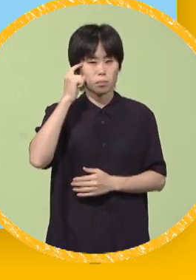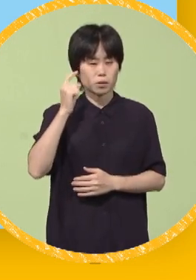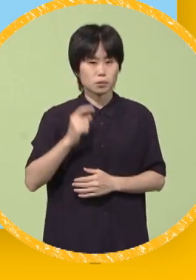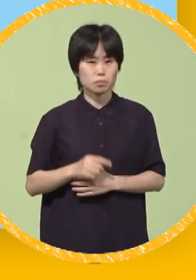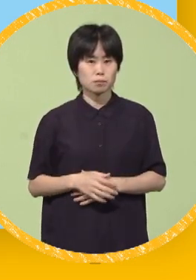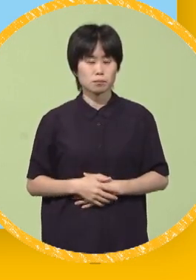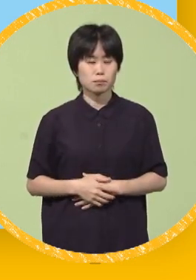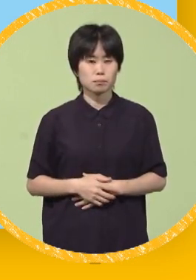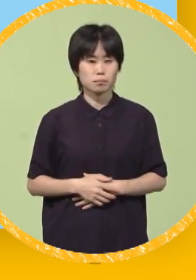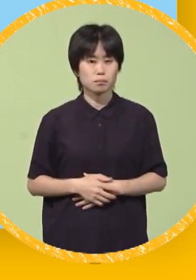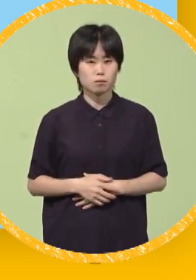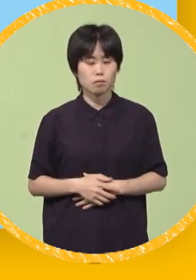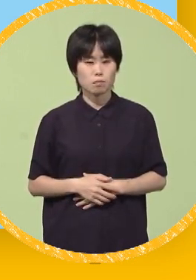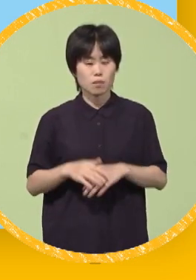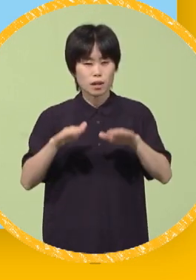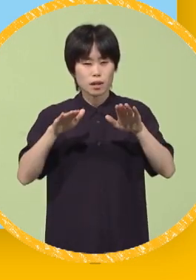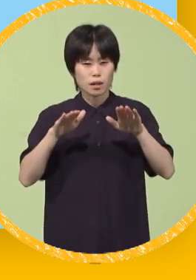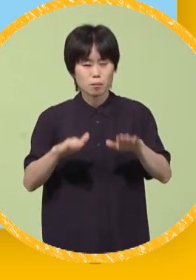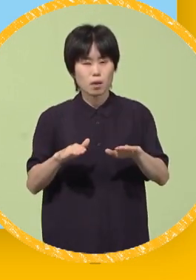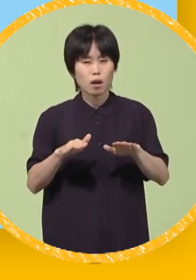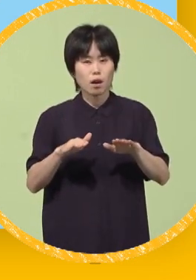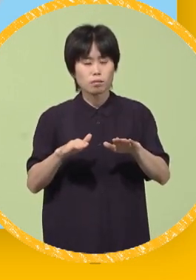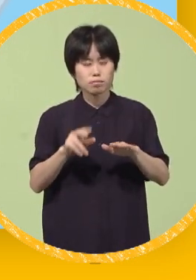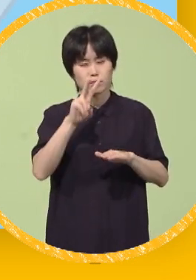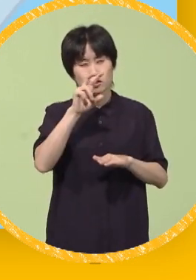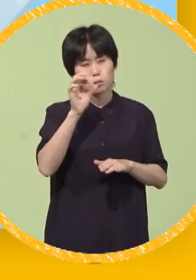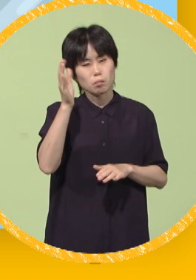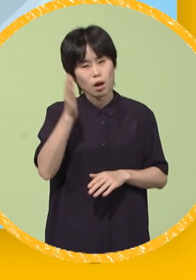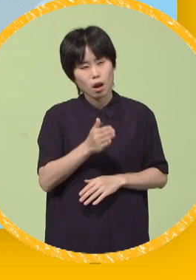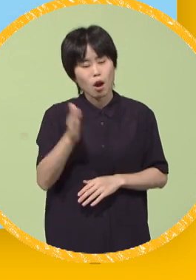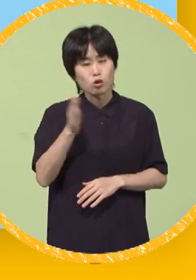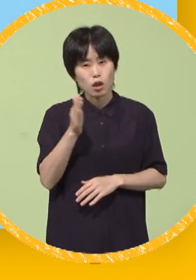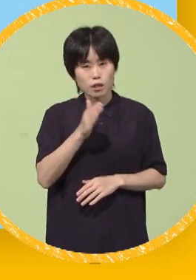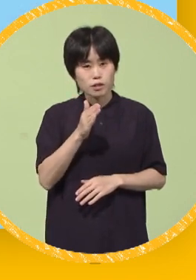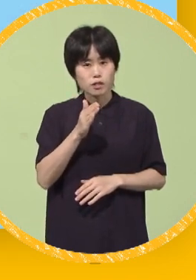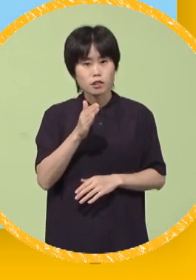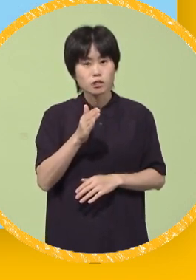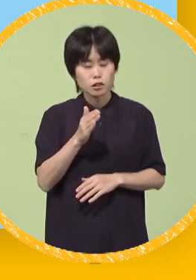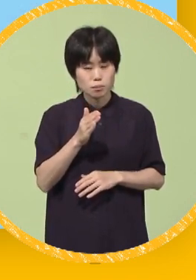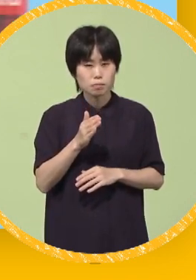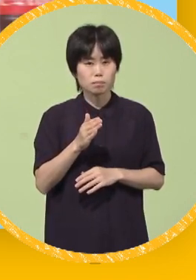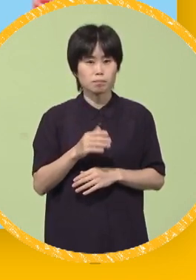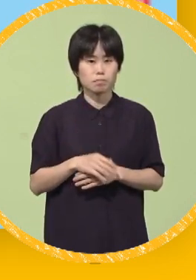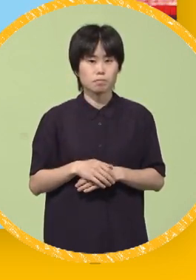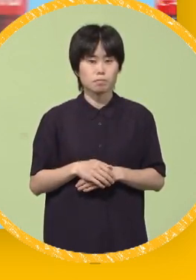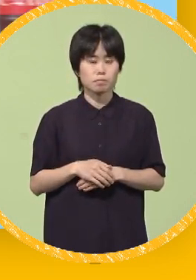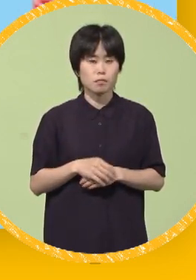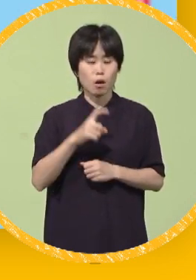。今現在は20% ぐらいなんですが、それを今後